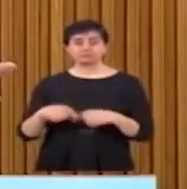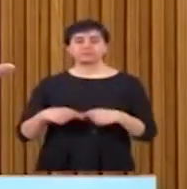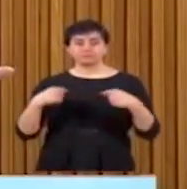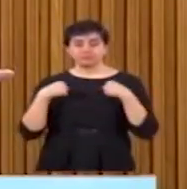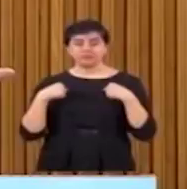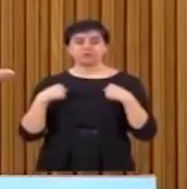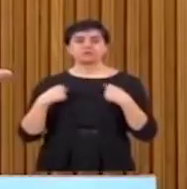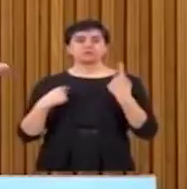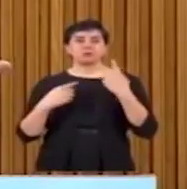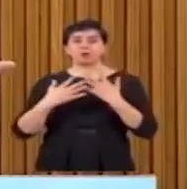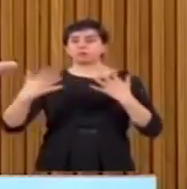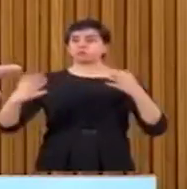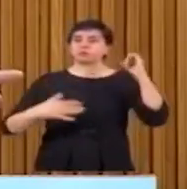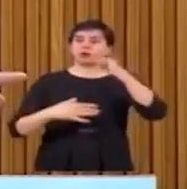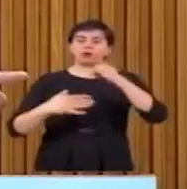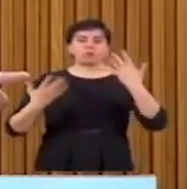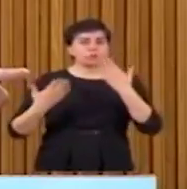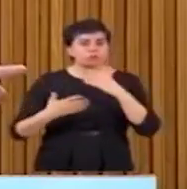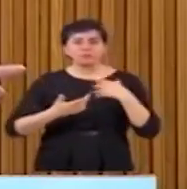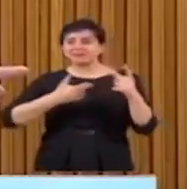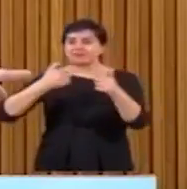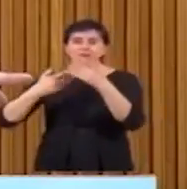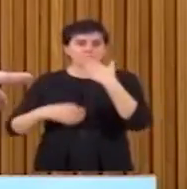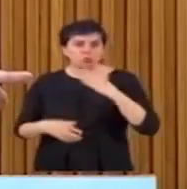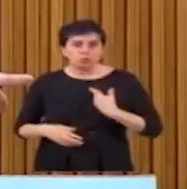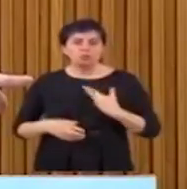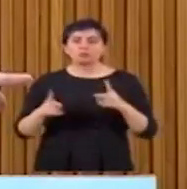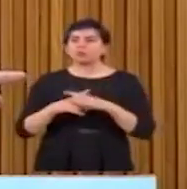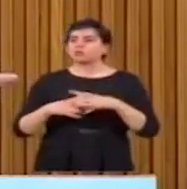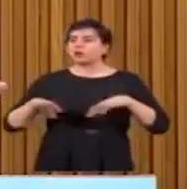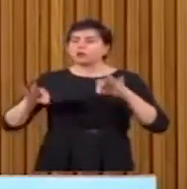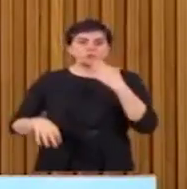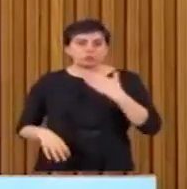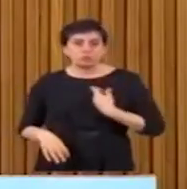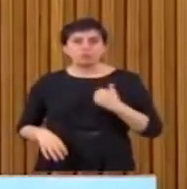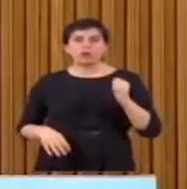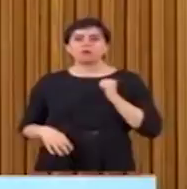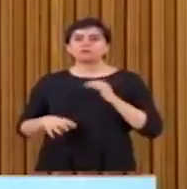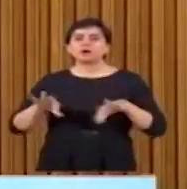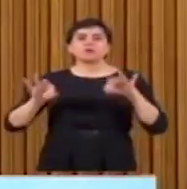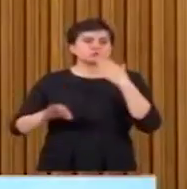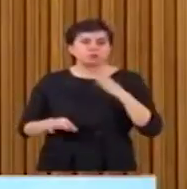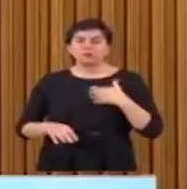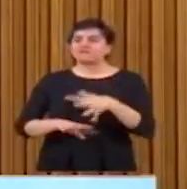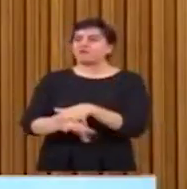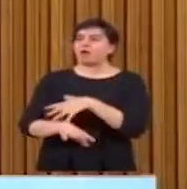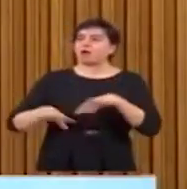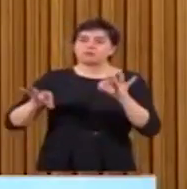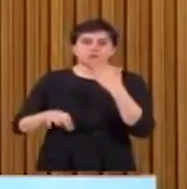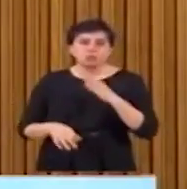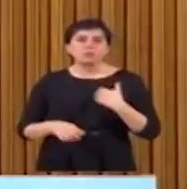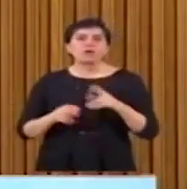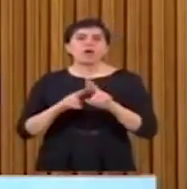Benim tankım yok, benim tüfeğim yok, benim polisim yok, benim ordum yok, benim valim yok, benim